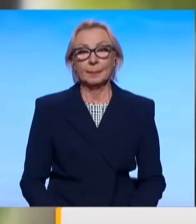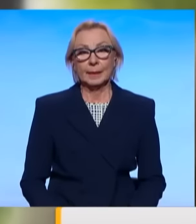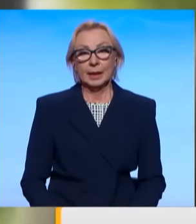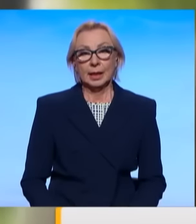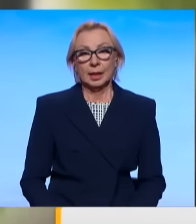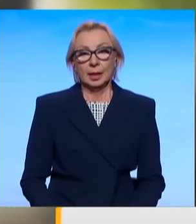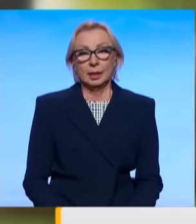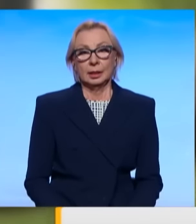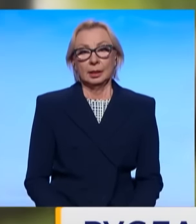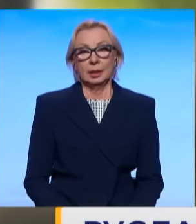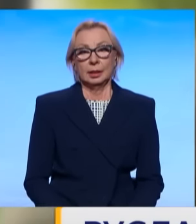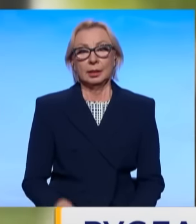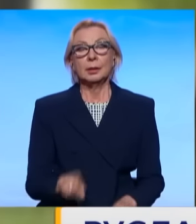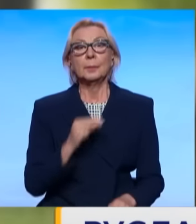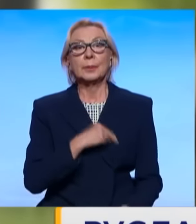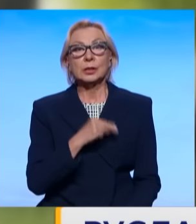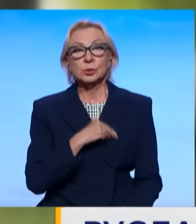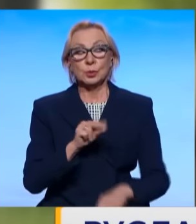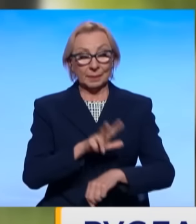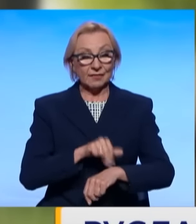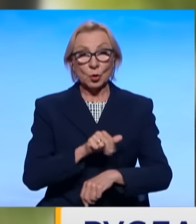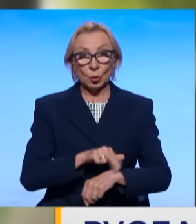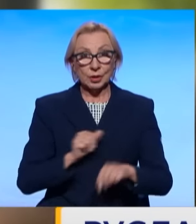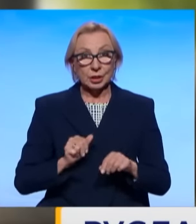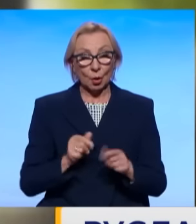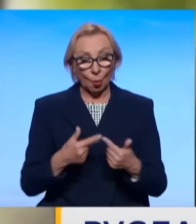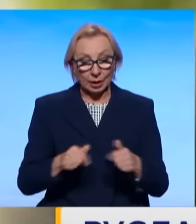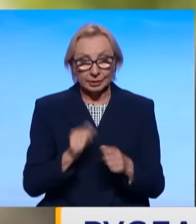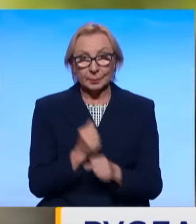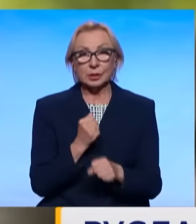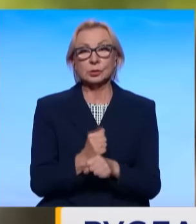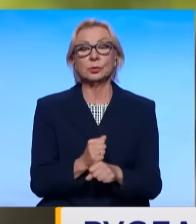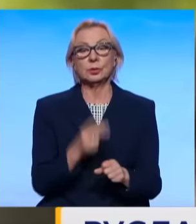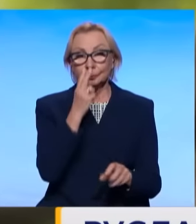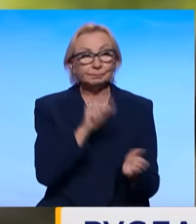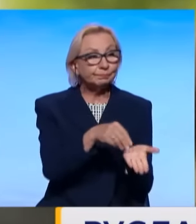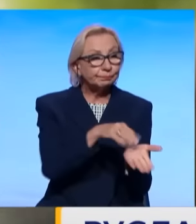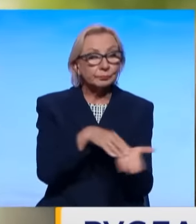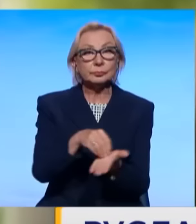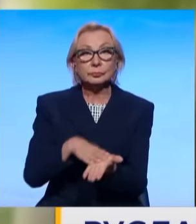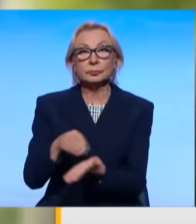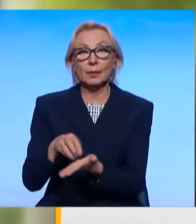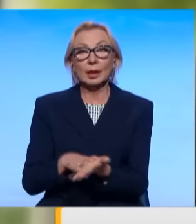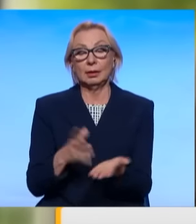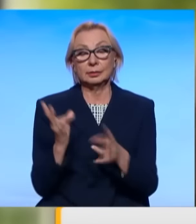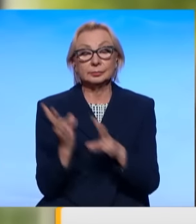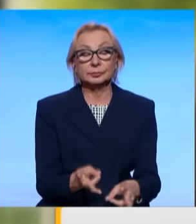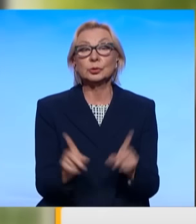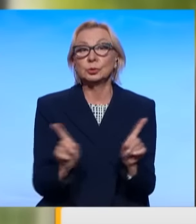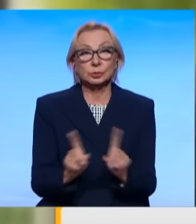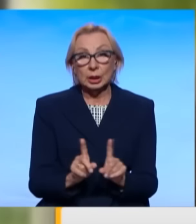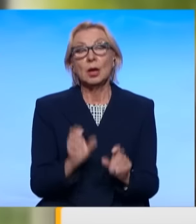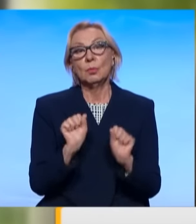Обійдуть кожне помешкання, також працюють правоохоронні органи, встановлять збитки, і після того можна буде